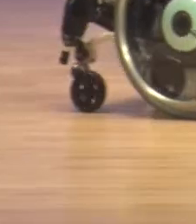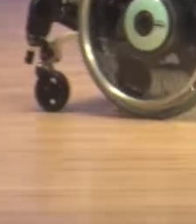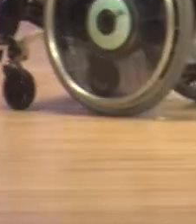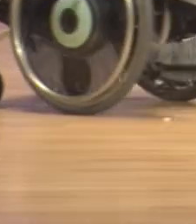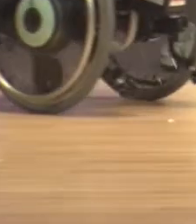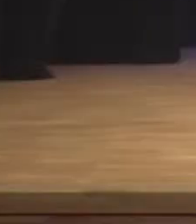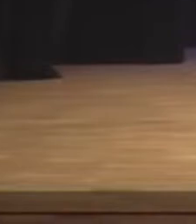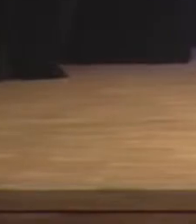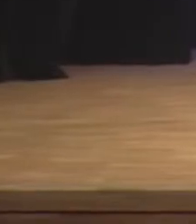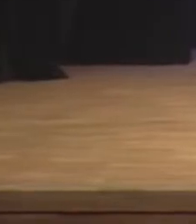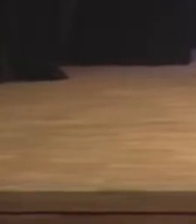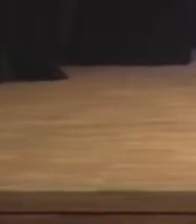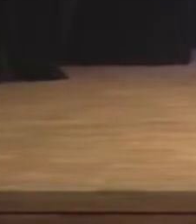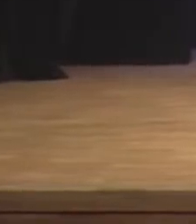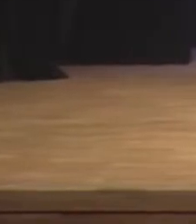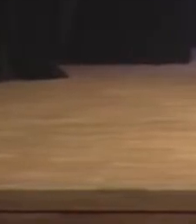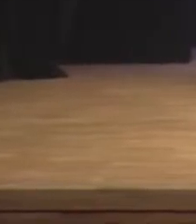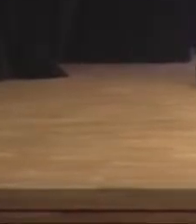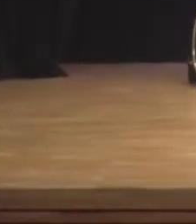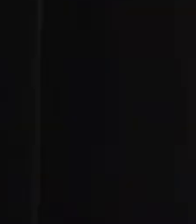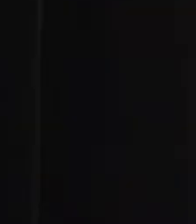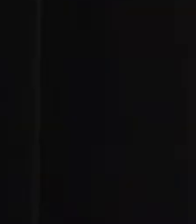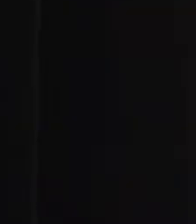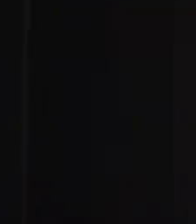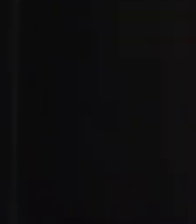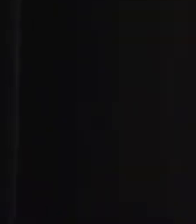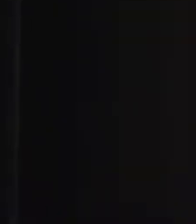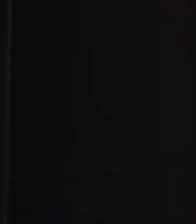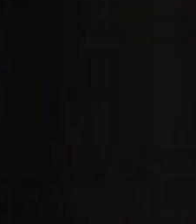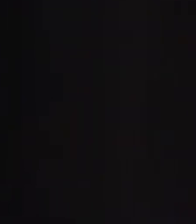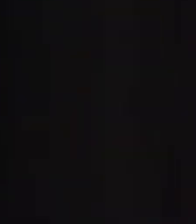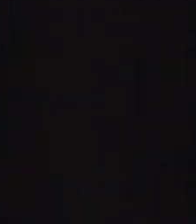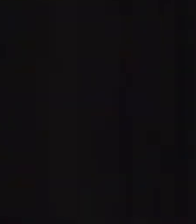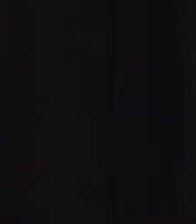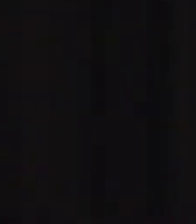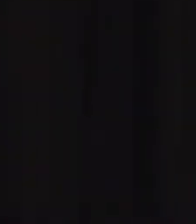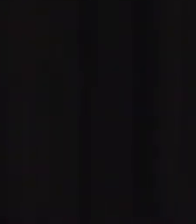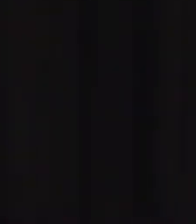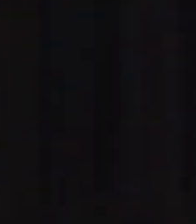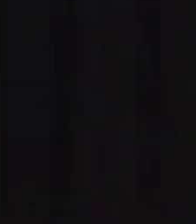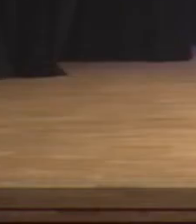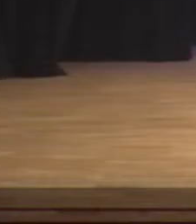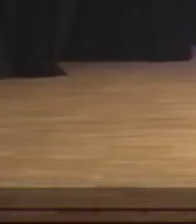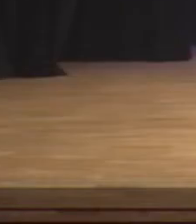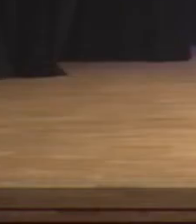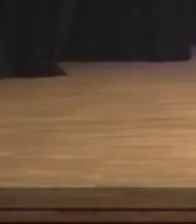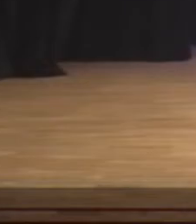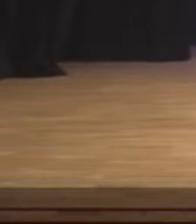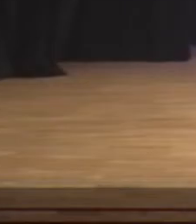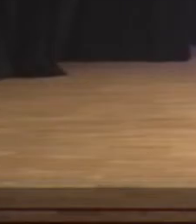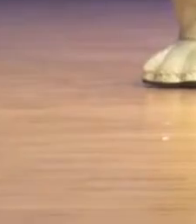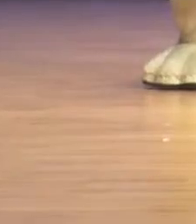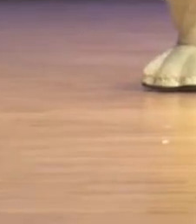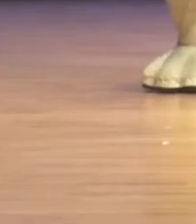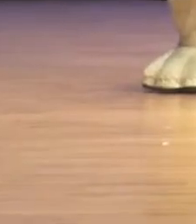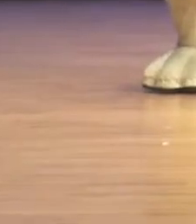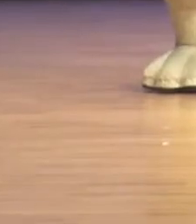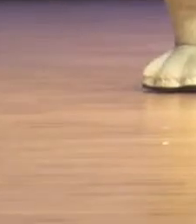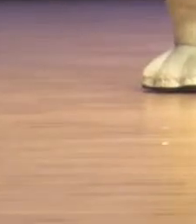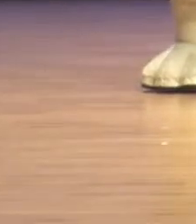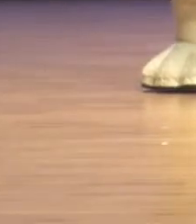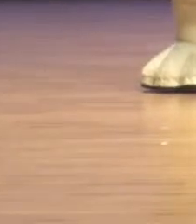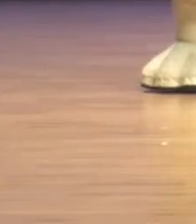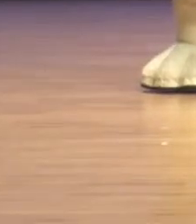はいありがとうございました皆さんもね応援してくれましたし仲も b中やた球もありがとう